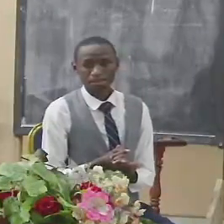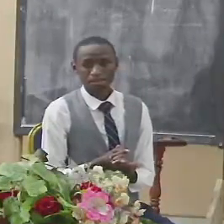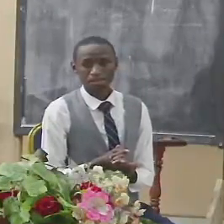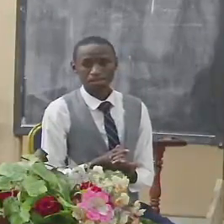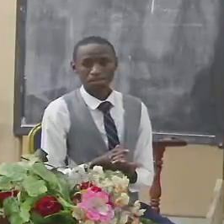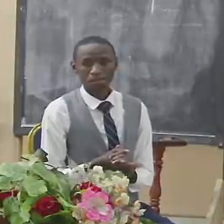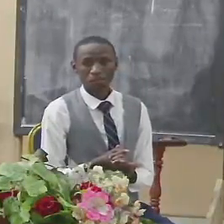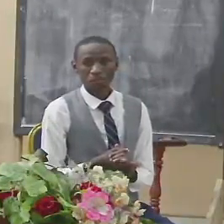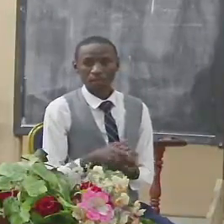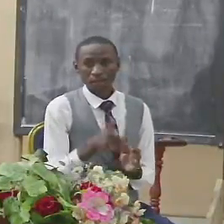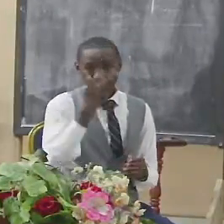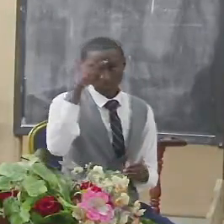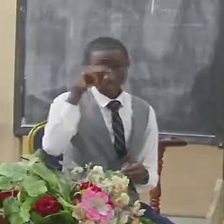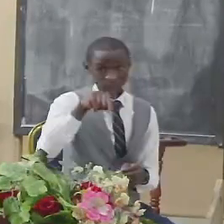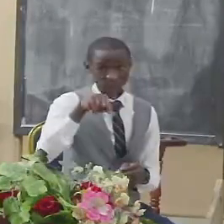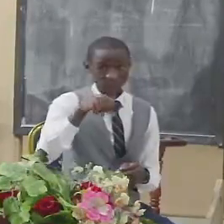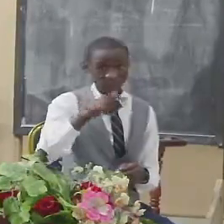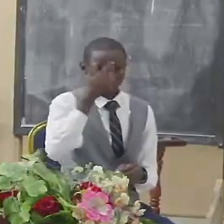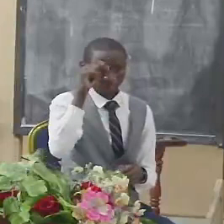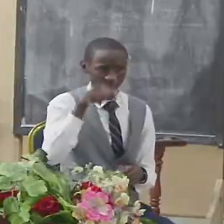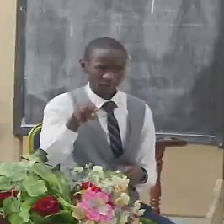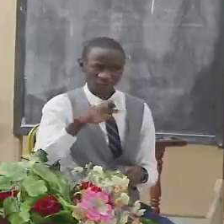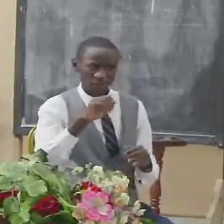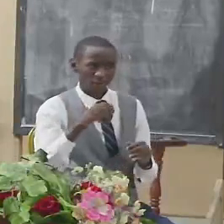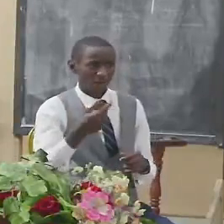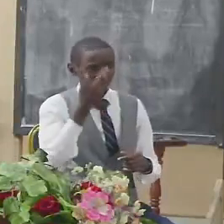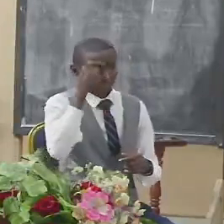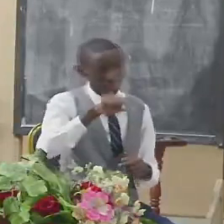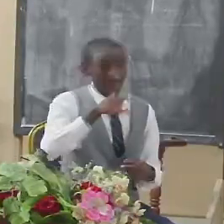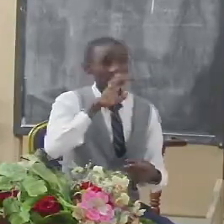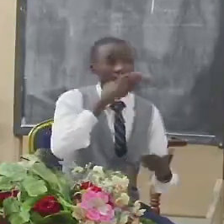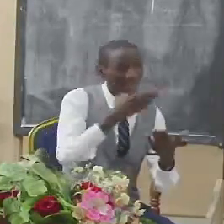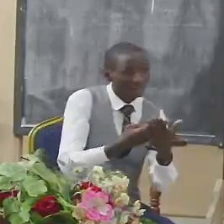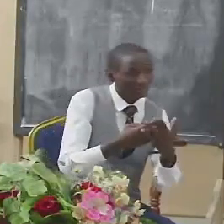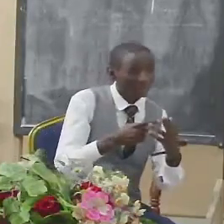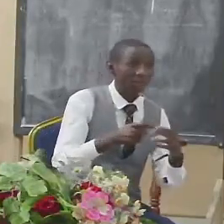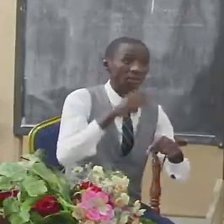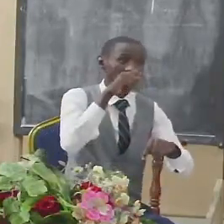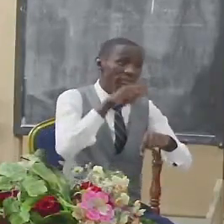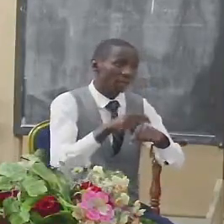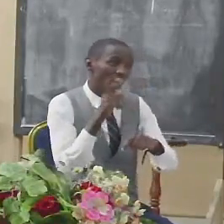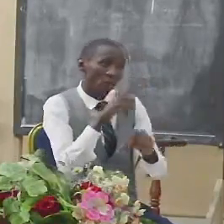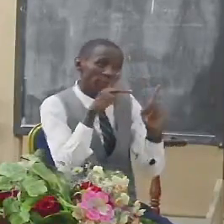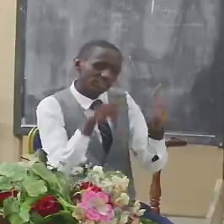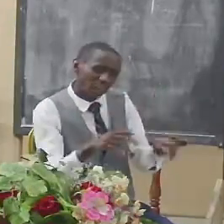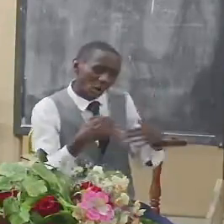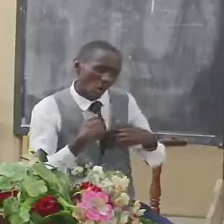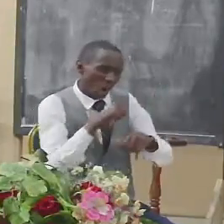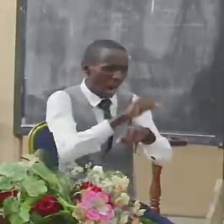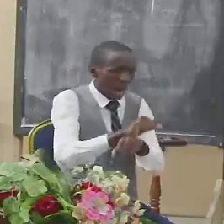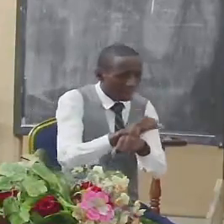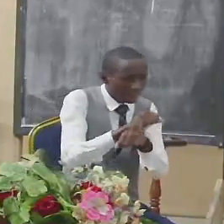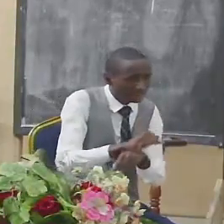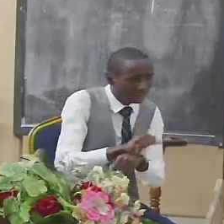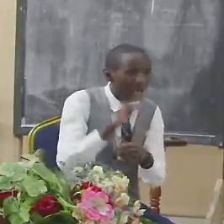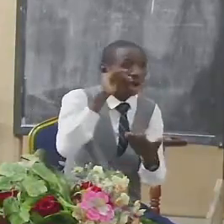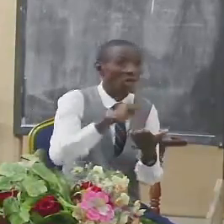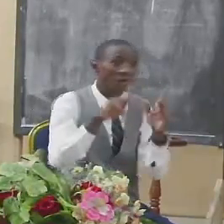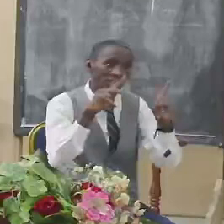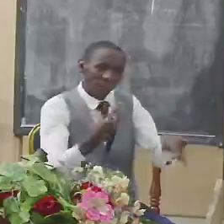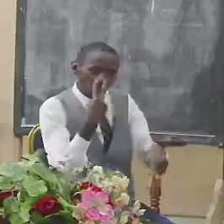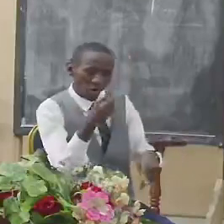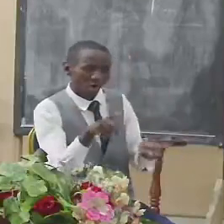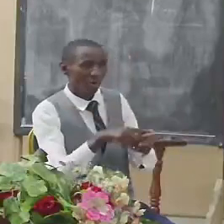Non, parce que c'est arrivé que les gens commencent à s'habituer. Ya kwamba watu wanaanza kuzoea. Et ça devient comme de la blague. Na inakuwa sa